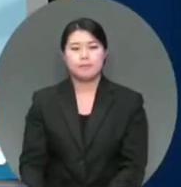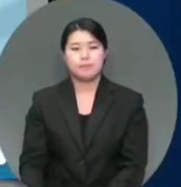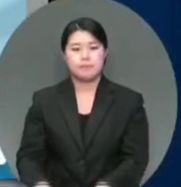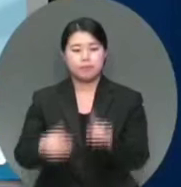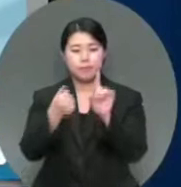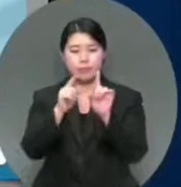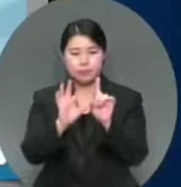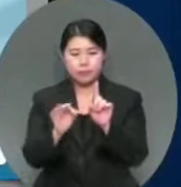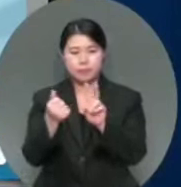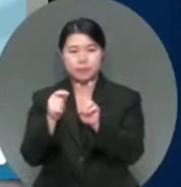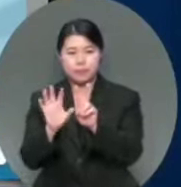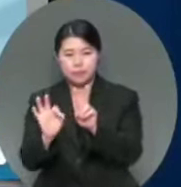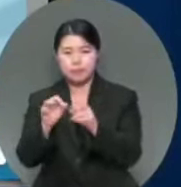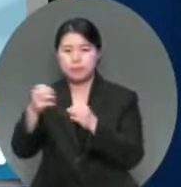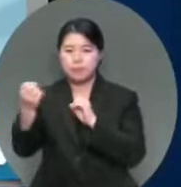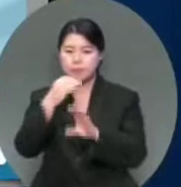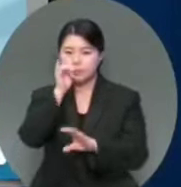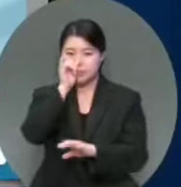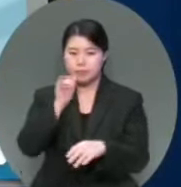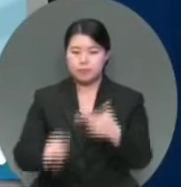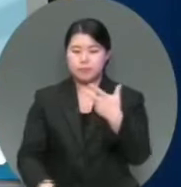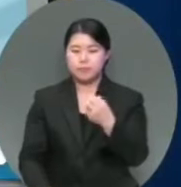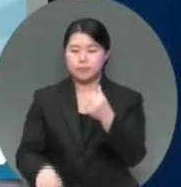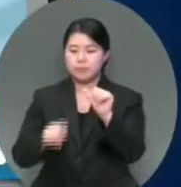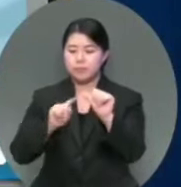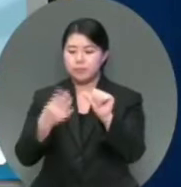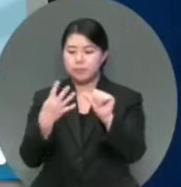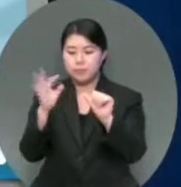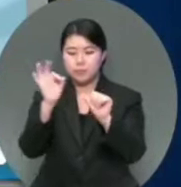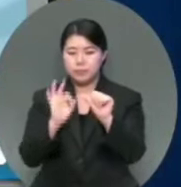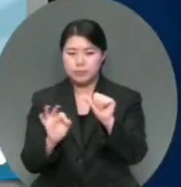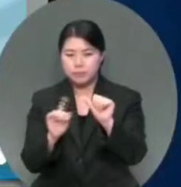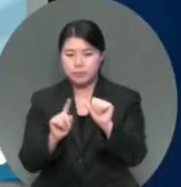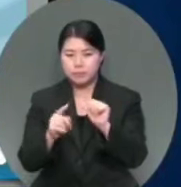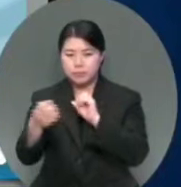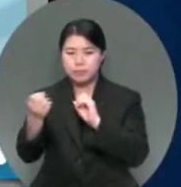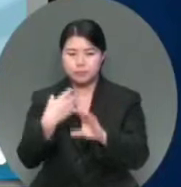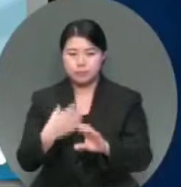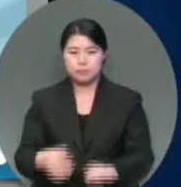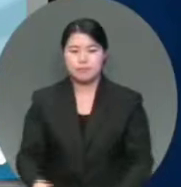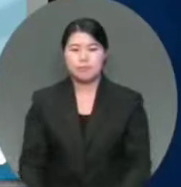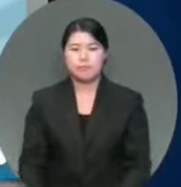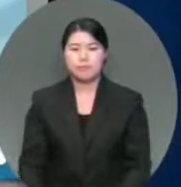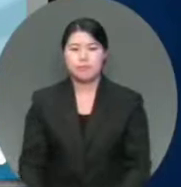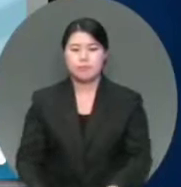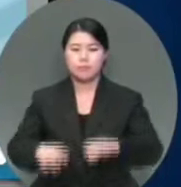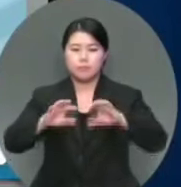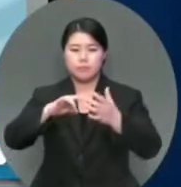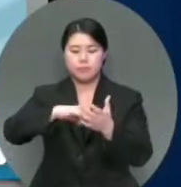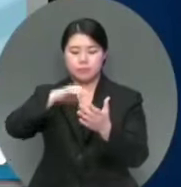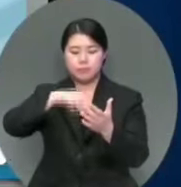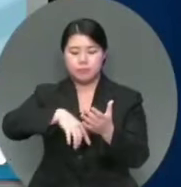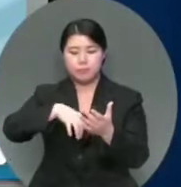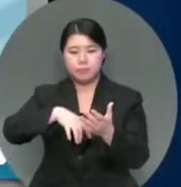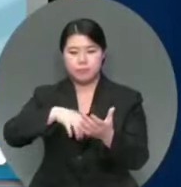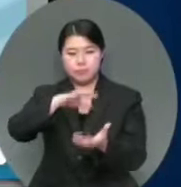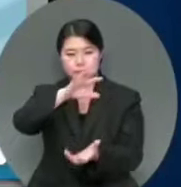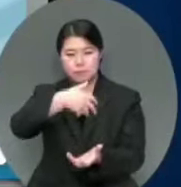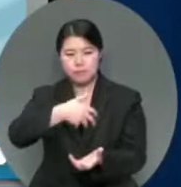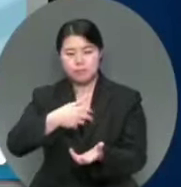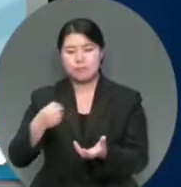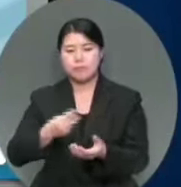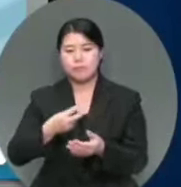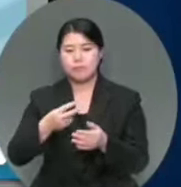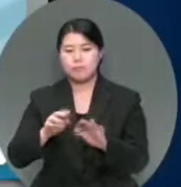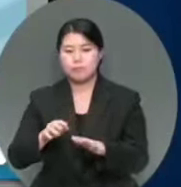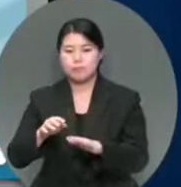답변이 있고 2항이 있고 했는데요. 75.4%가 전문가들이 대답한 겁니다. 국세 수입, 세의 수집의